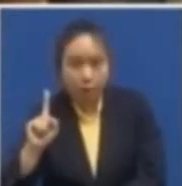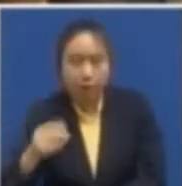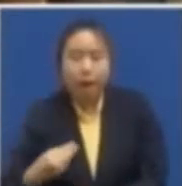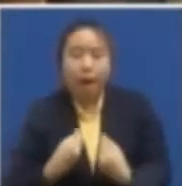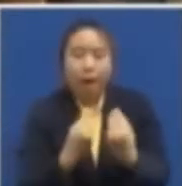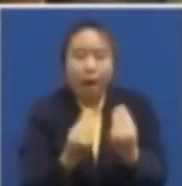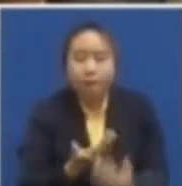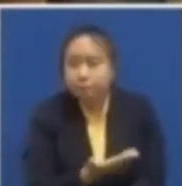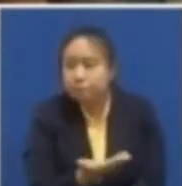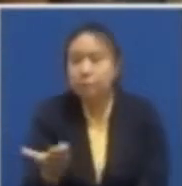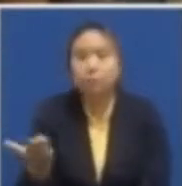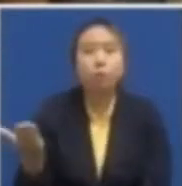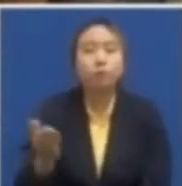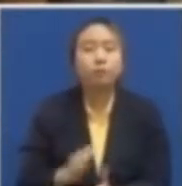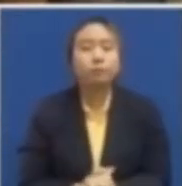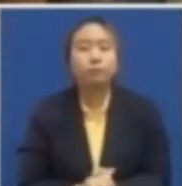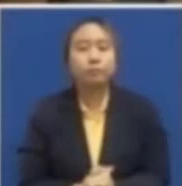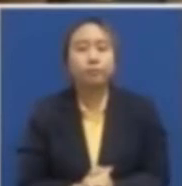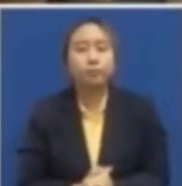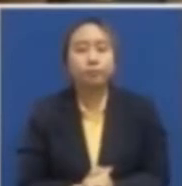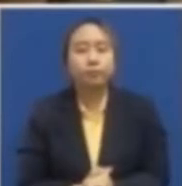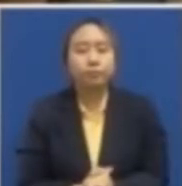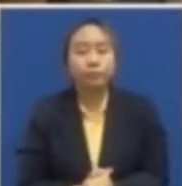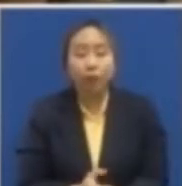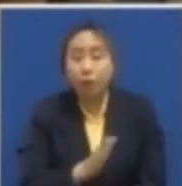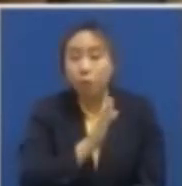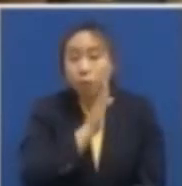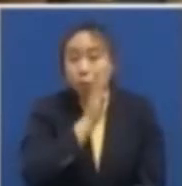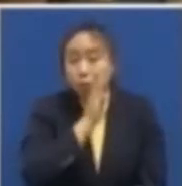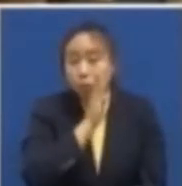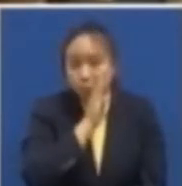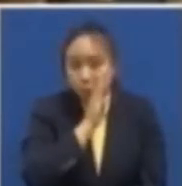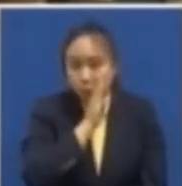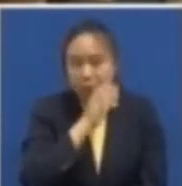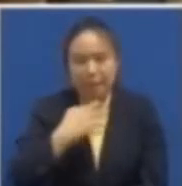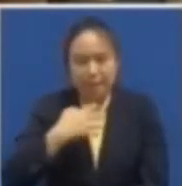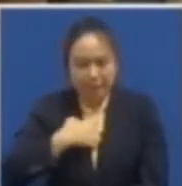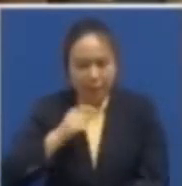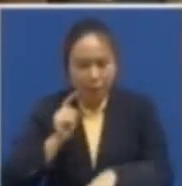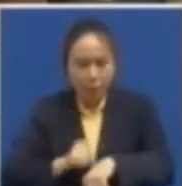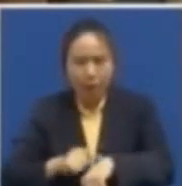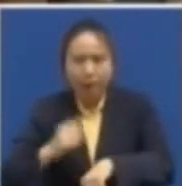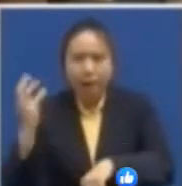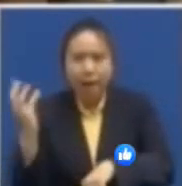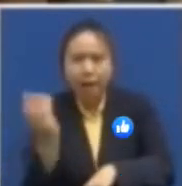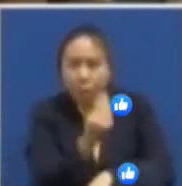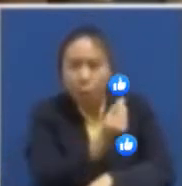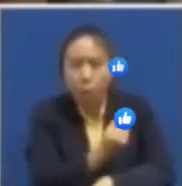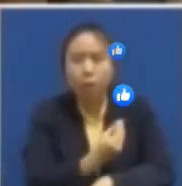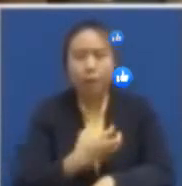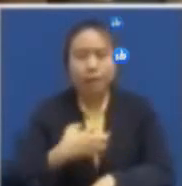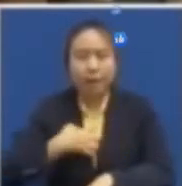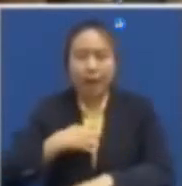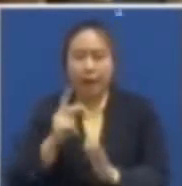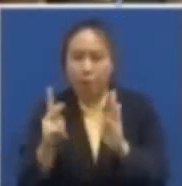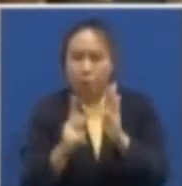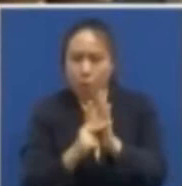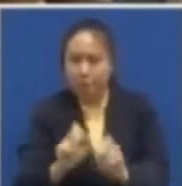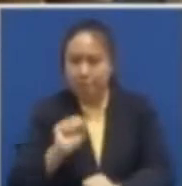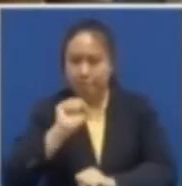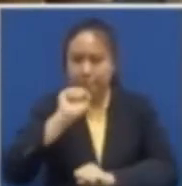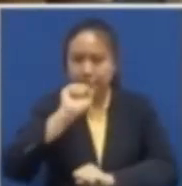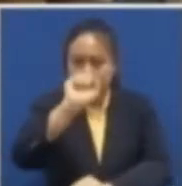ายนั่นก็คือว่าถ้าหากว่าเราต้องการความรวดเร็วจริงและต้องการให้ข้อบังคับเนี่ยประกาศออกม